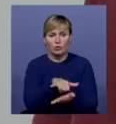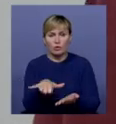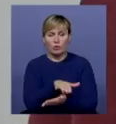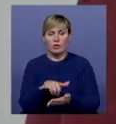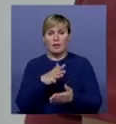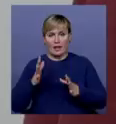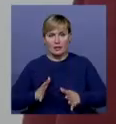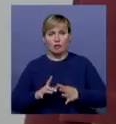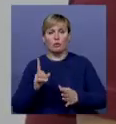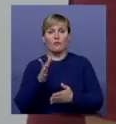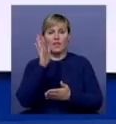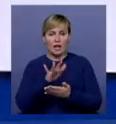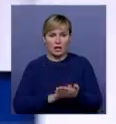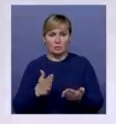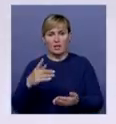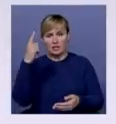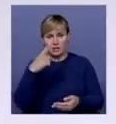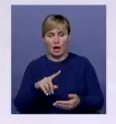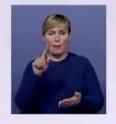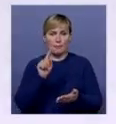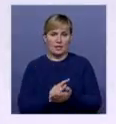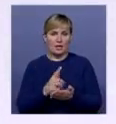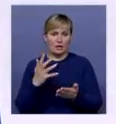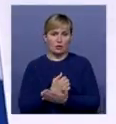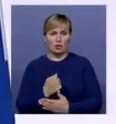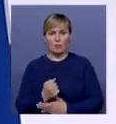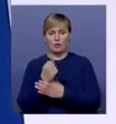акций надеются, что в дальнейшем их инициатива обязательно найдет